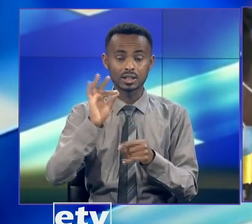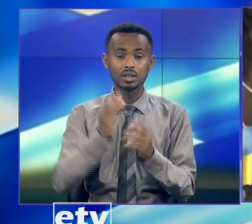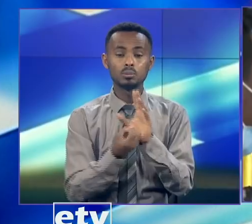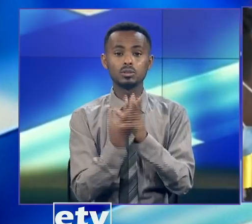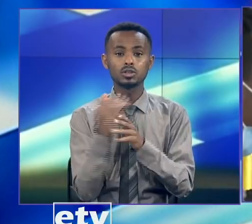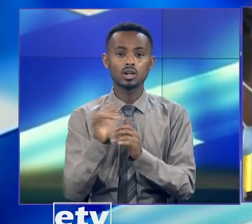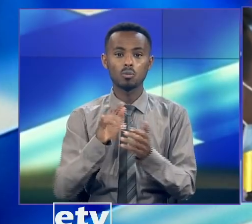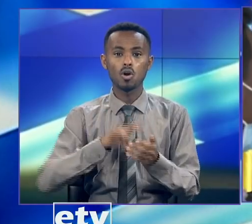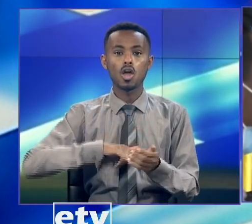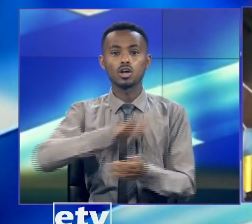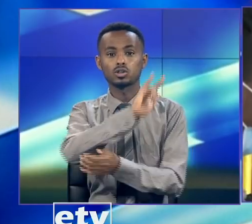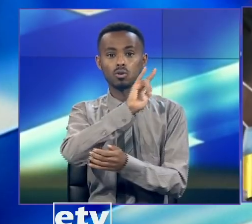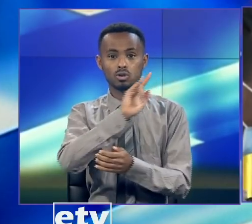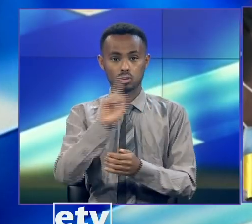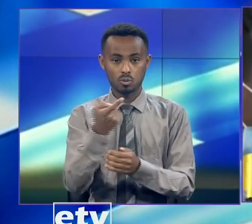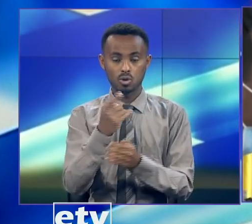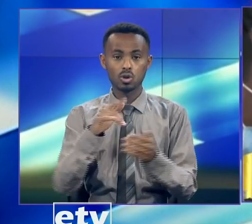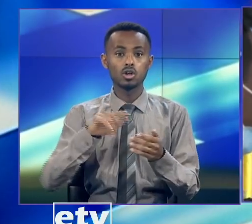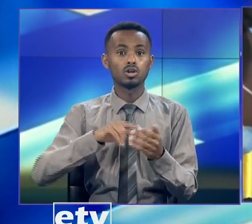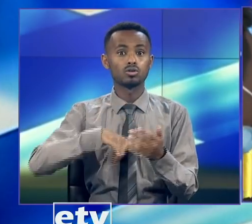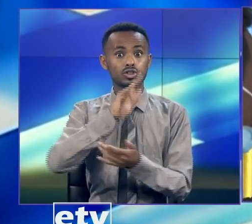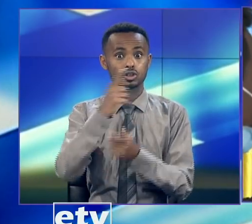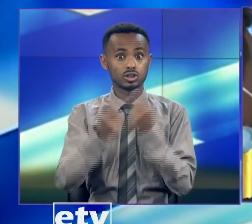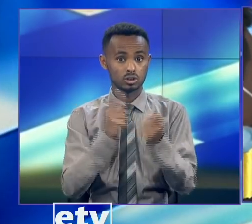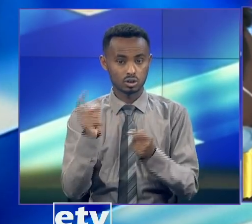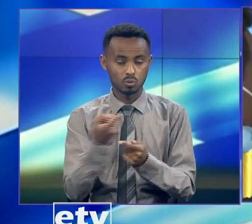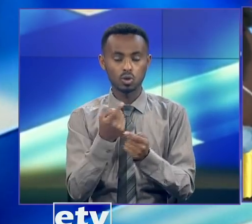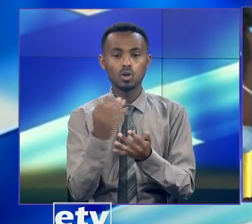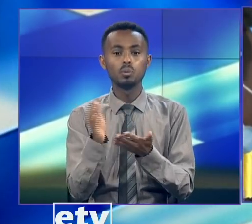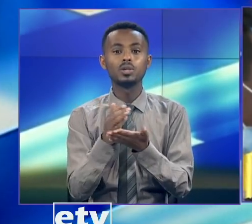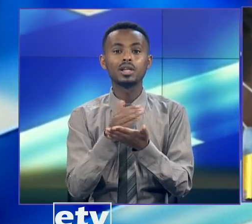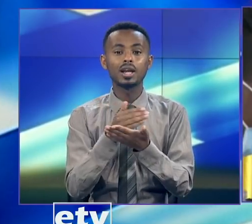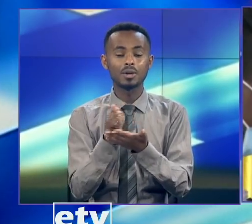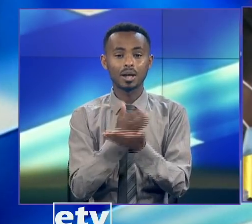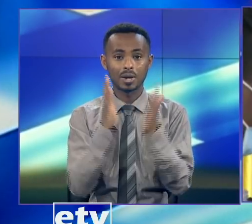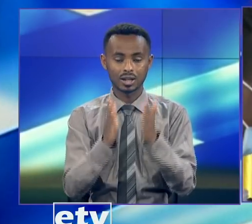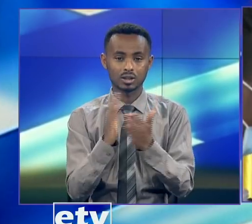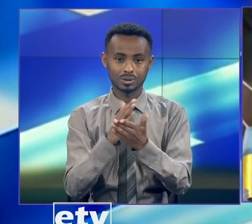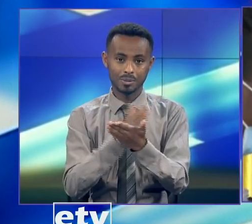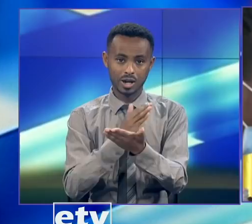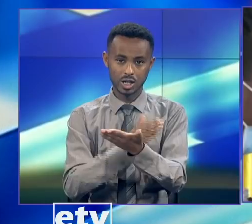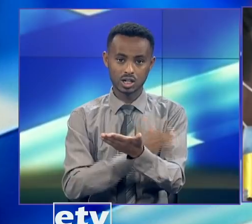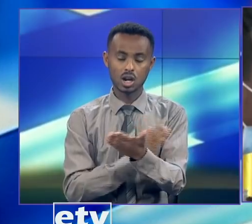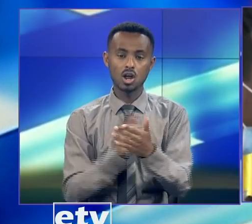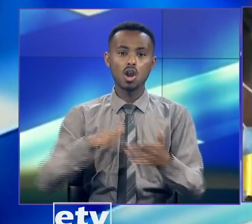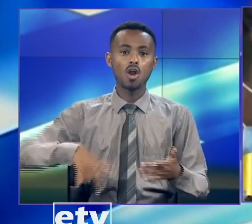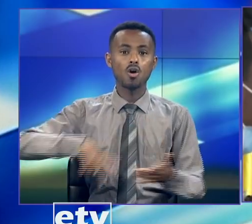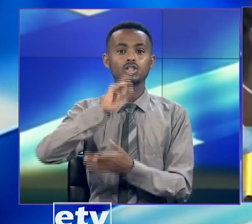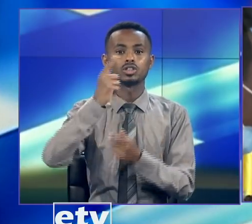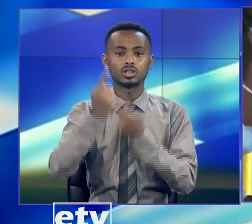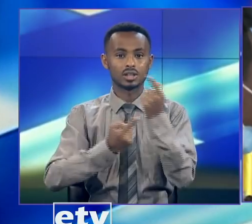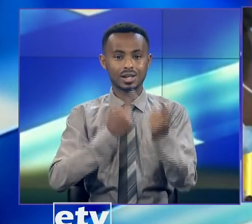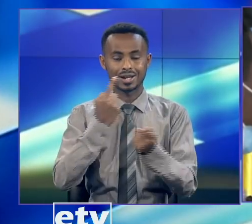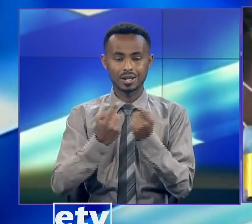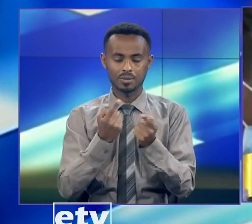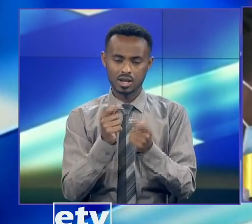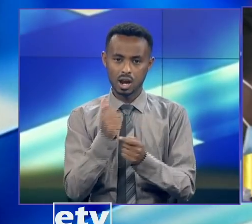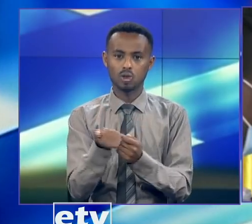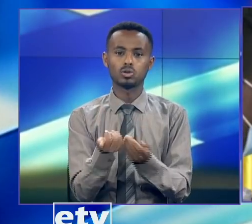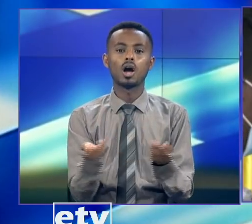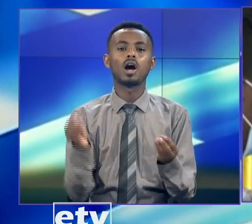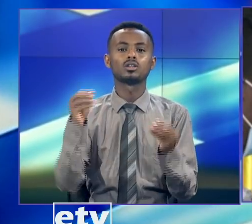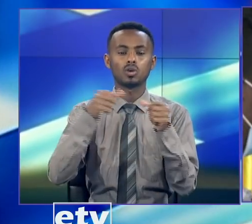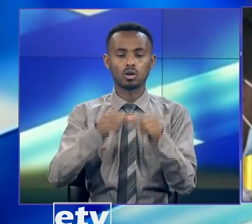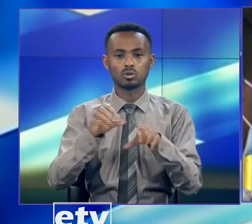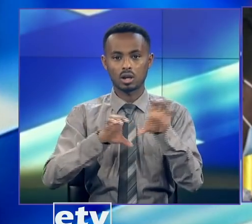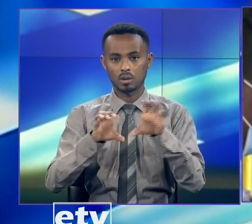ደግሞ ኤክስፖርት እንደመሆኑ፣ የወጪ ንግድ እንደመሆኑ ምርትና ምርታማነትን በማሻሻል ለወጪ ንግድም የራሱን አስተዋጽኦ